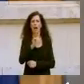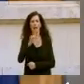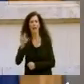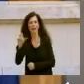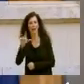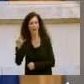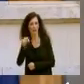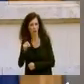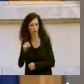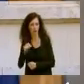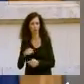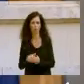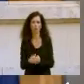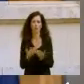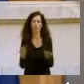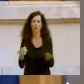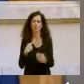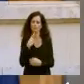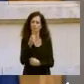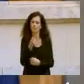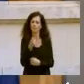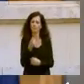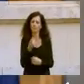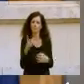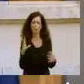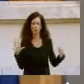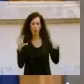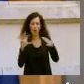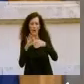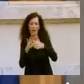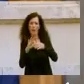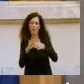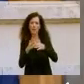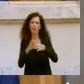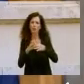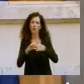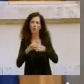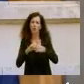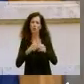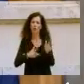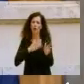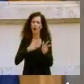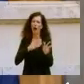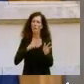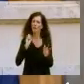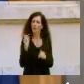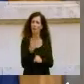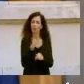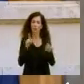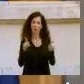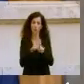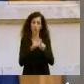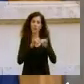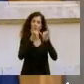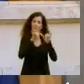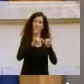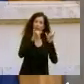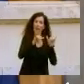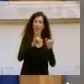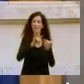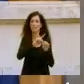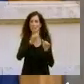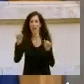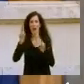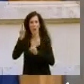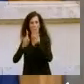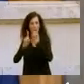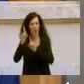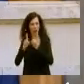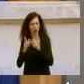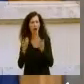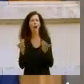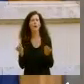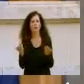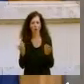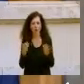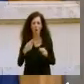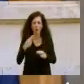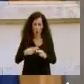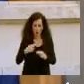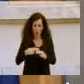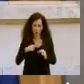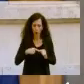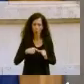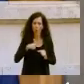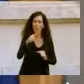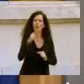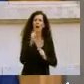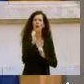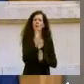di un completamento dell'alta velocità che deve guardare anche venezia come sapete milano venezia c'è tanto da fare roma pescara e